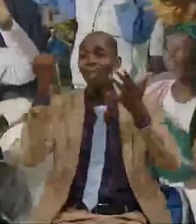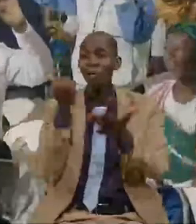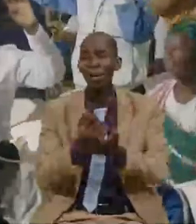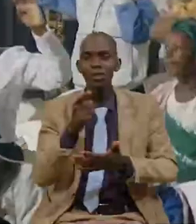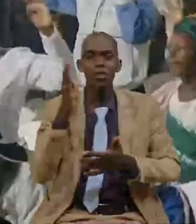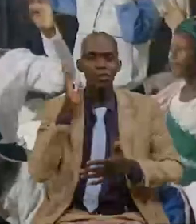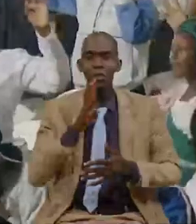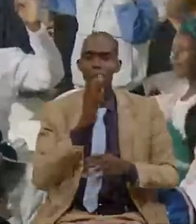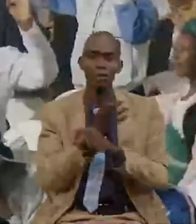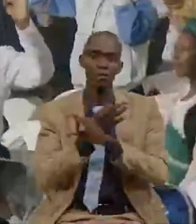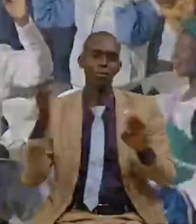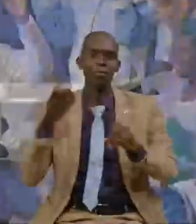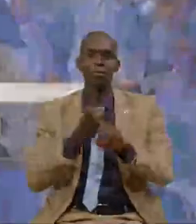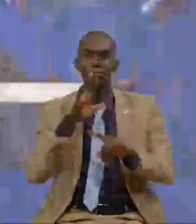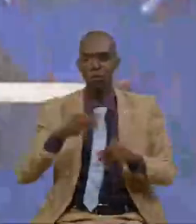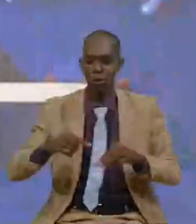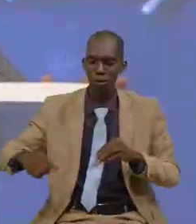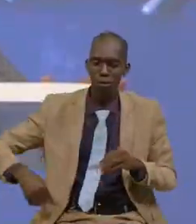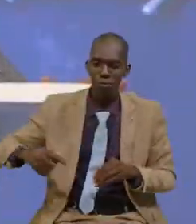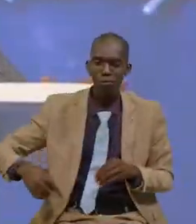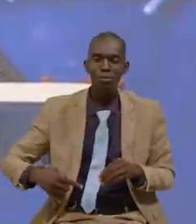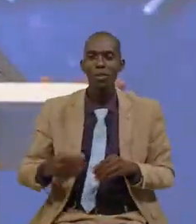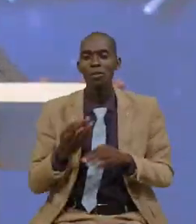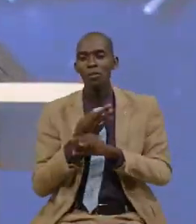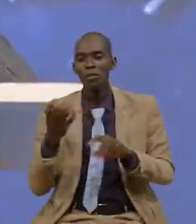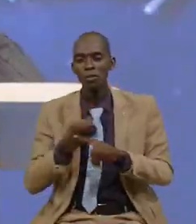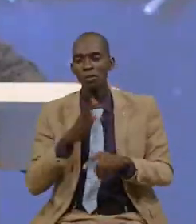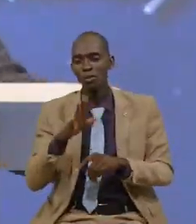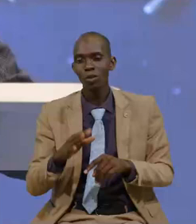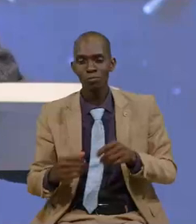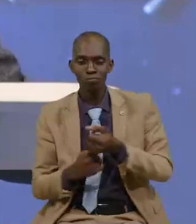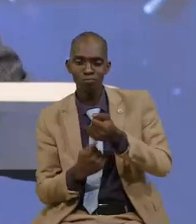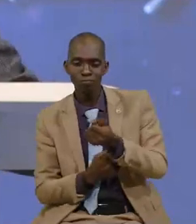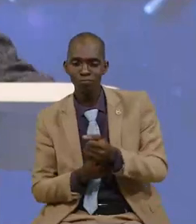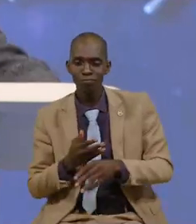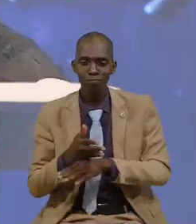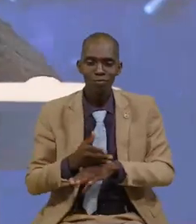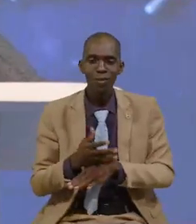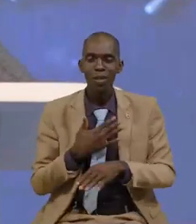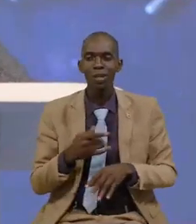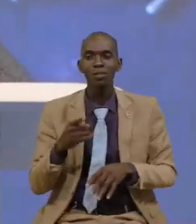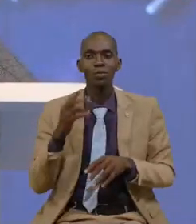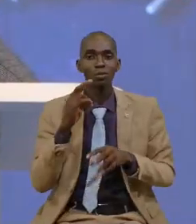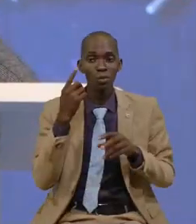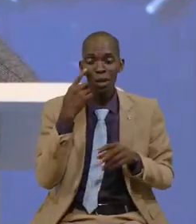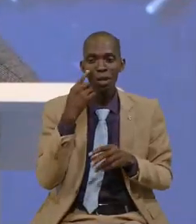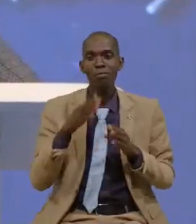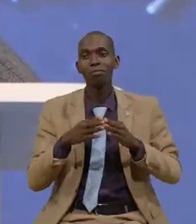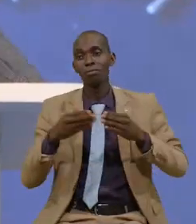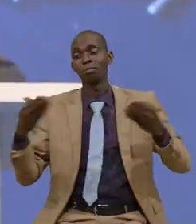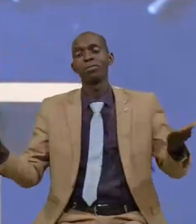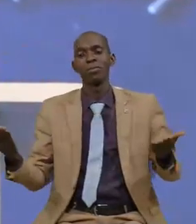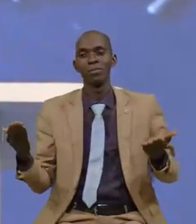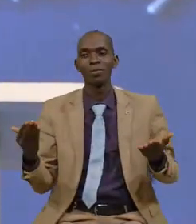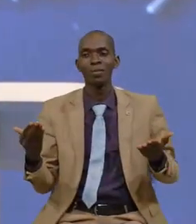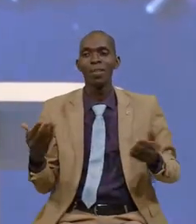vous allez bondir de joie, sortir du fauteuil roulant. Vous êtes aveugle, vous allez ouvrir les yeux, vous allez voir